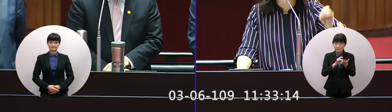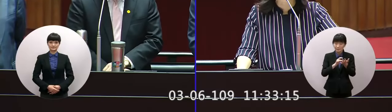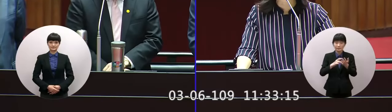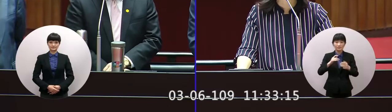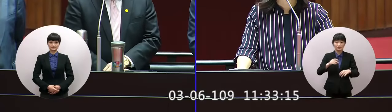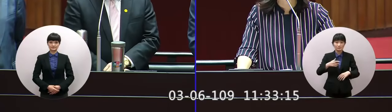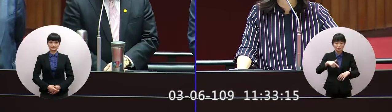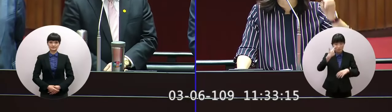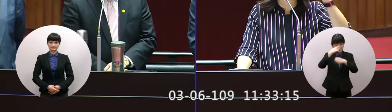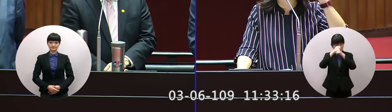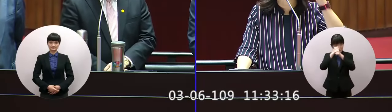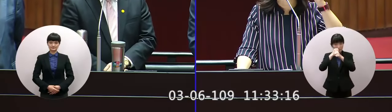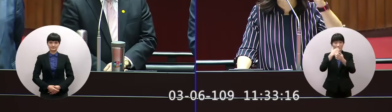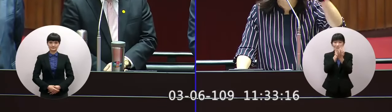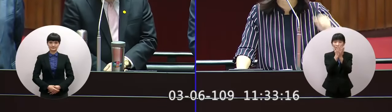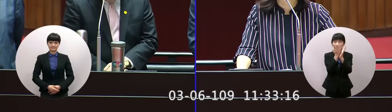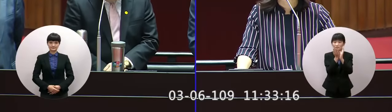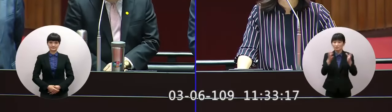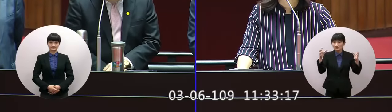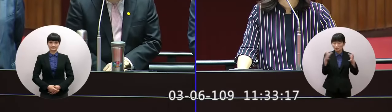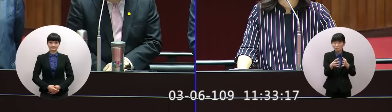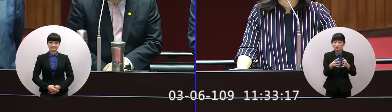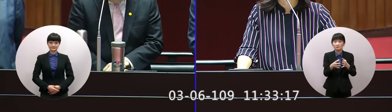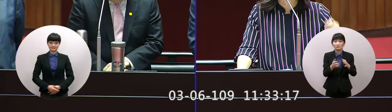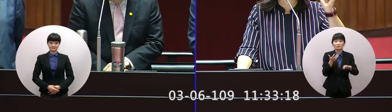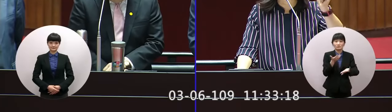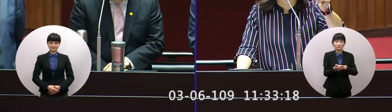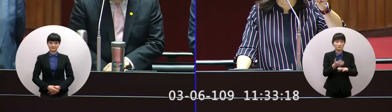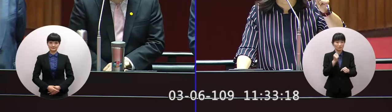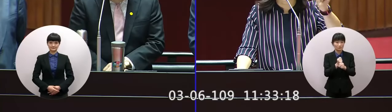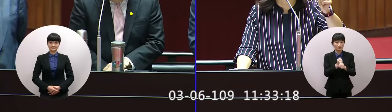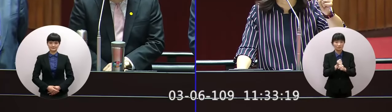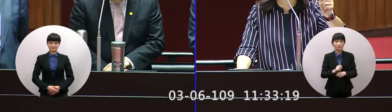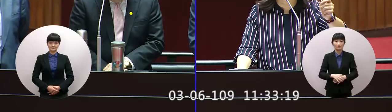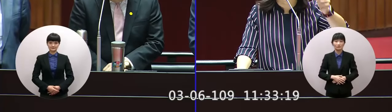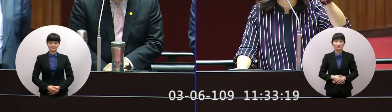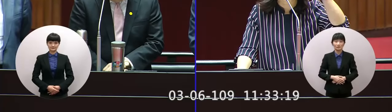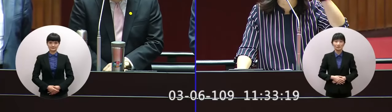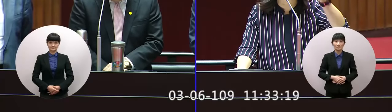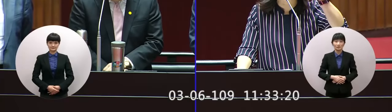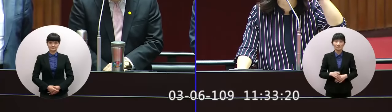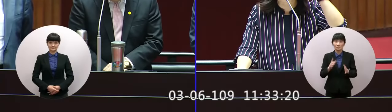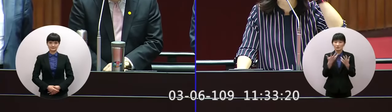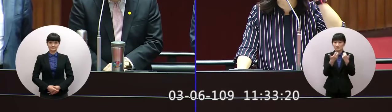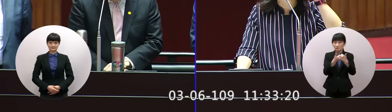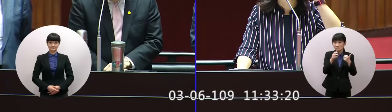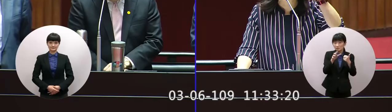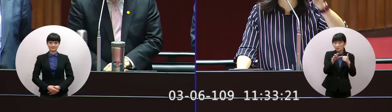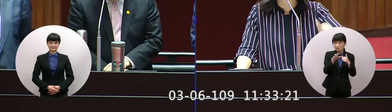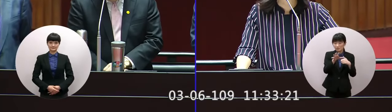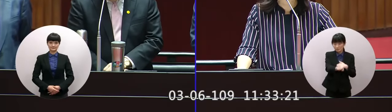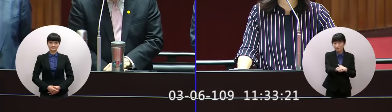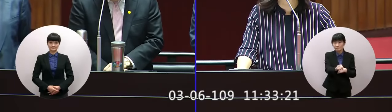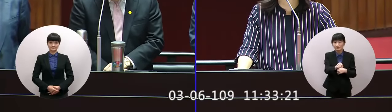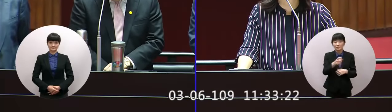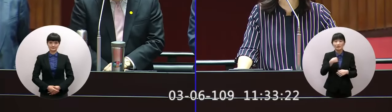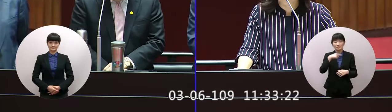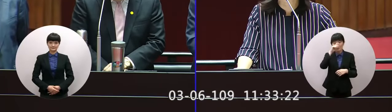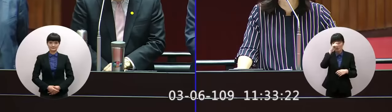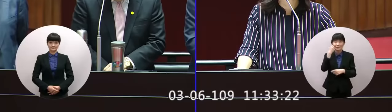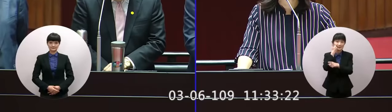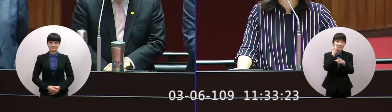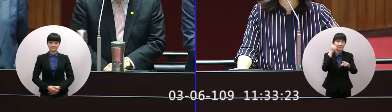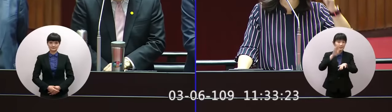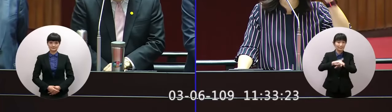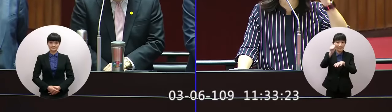把快筛这件事情我们做好。然后利用这个机会，把我们真的是这么多优秀的